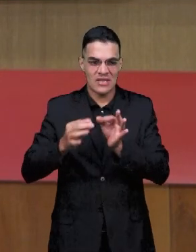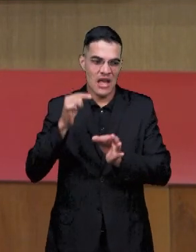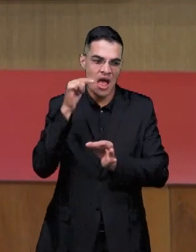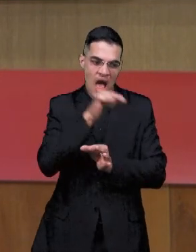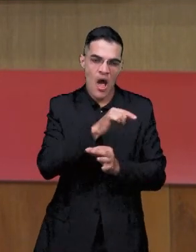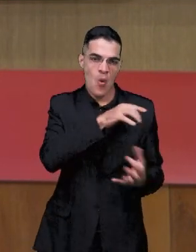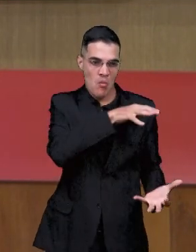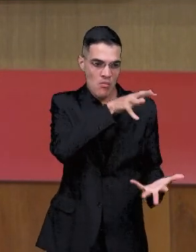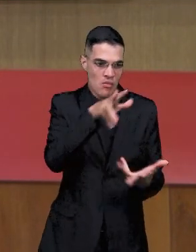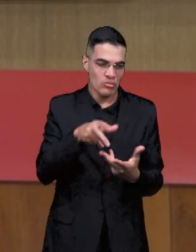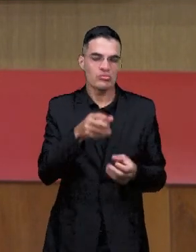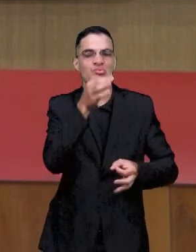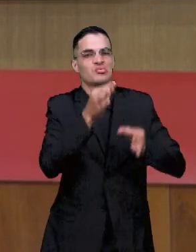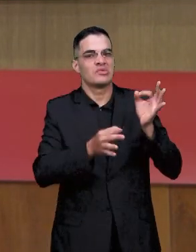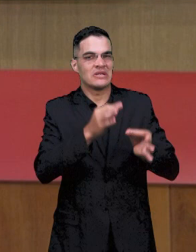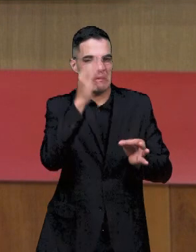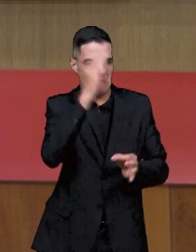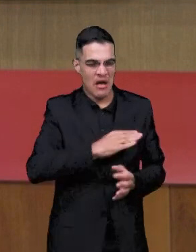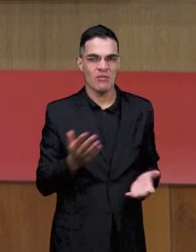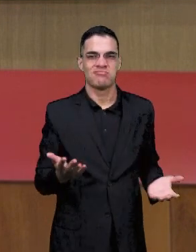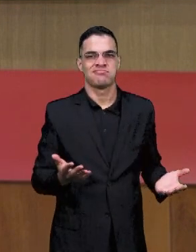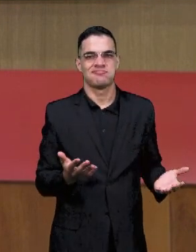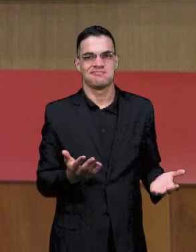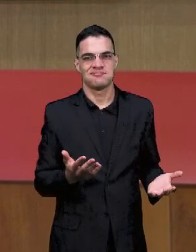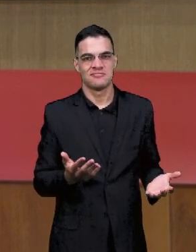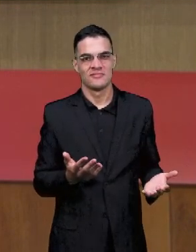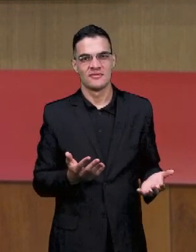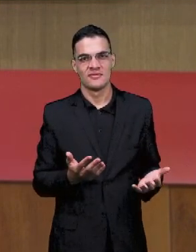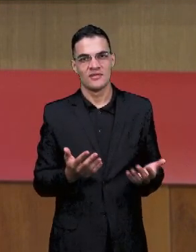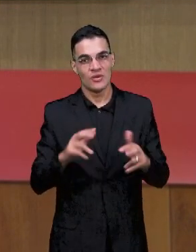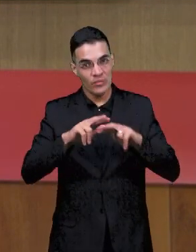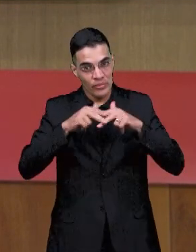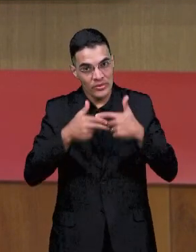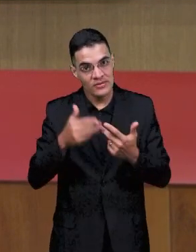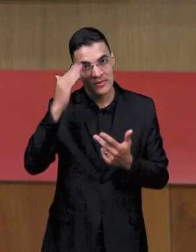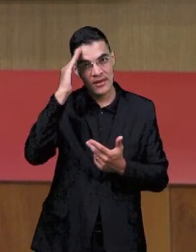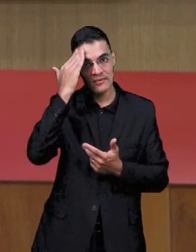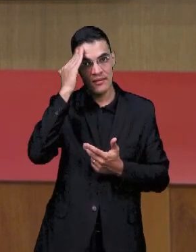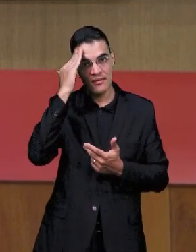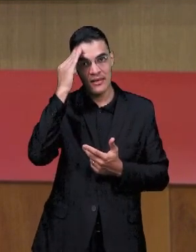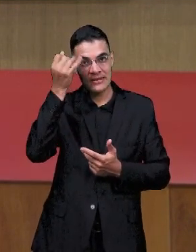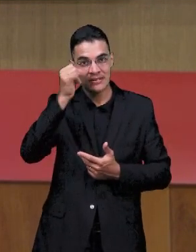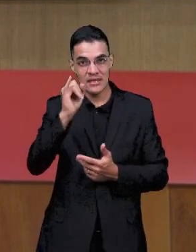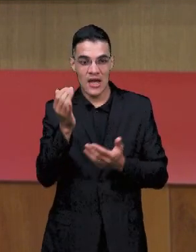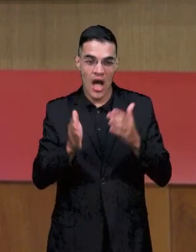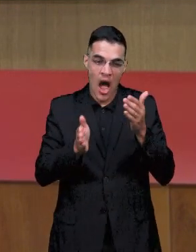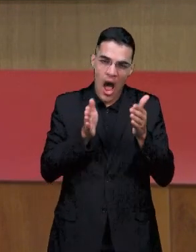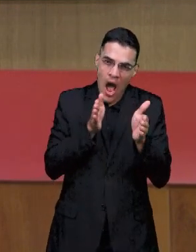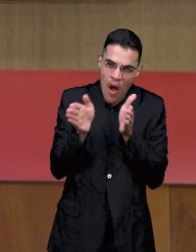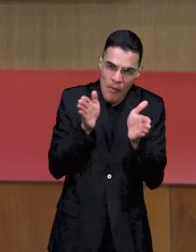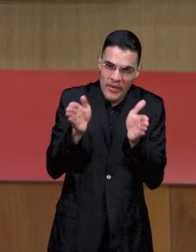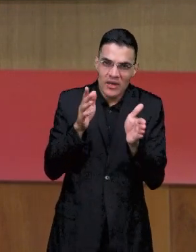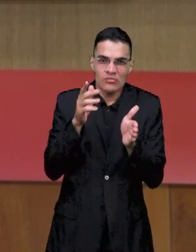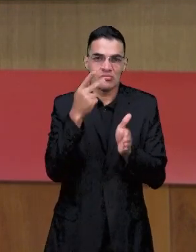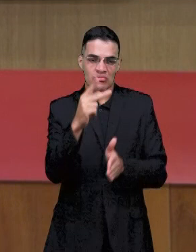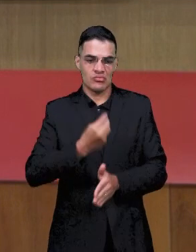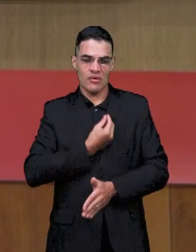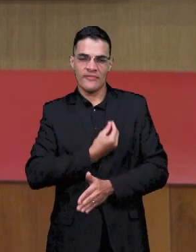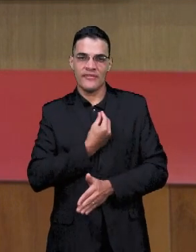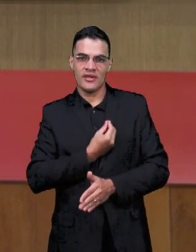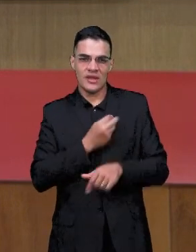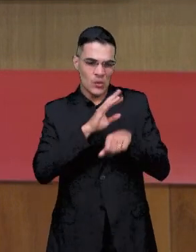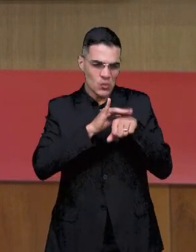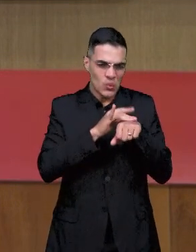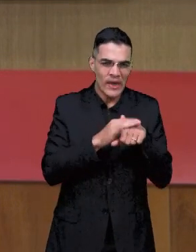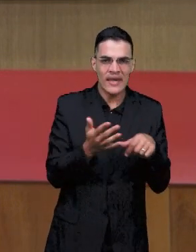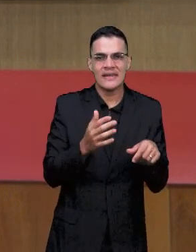Мир, он такой несправедливый. Несправедливость – это часть жизни. Иногда сестра, она прямо болеет.